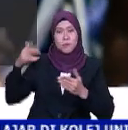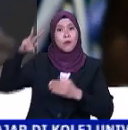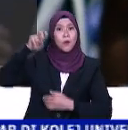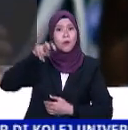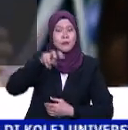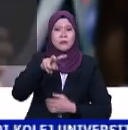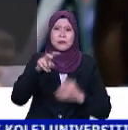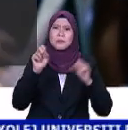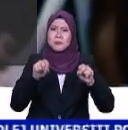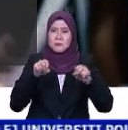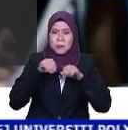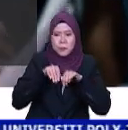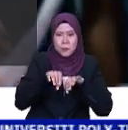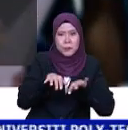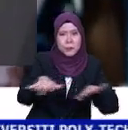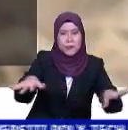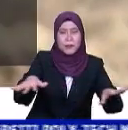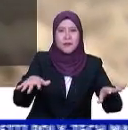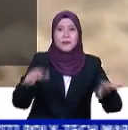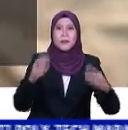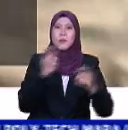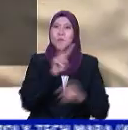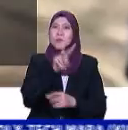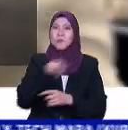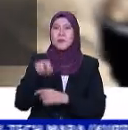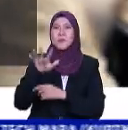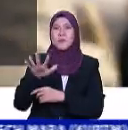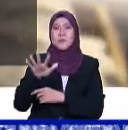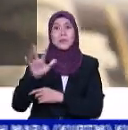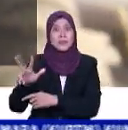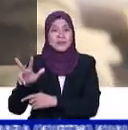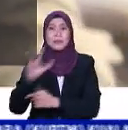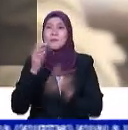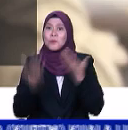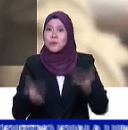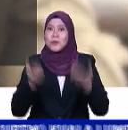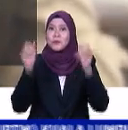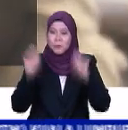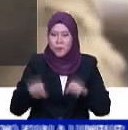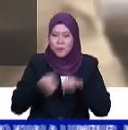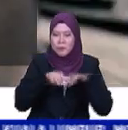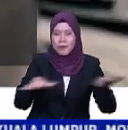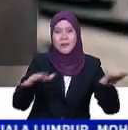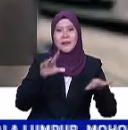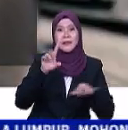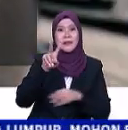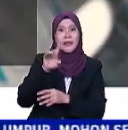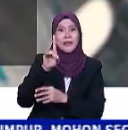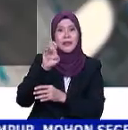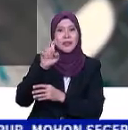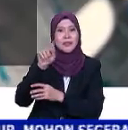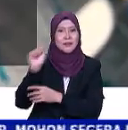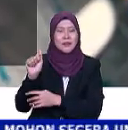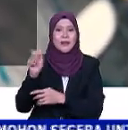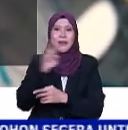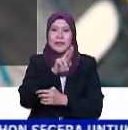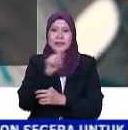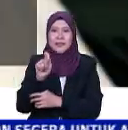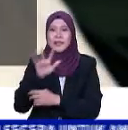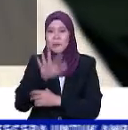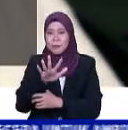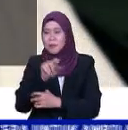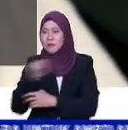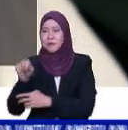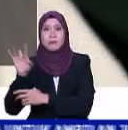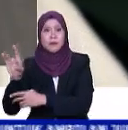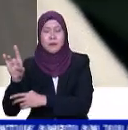mempunyai nilai kebolehjangkitan RT 2.5 hingga 3, kadar kebolehjangkitan varian Delta pula antara RT 5 hingga